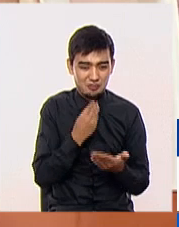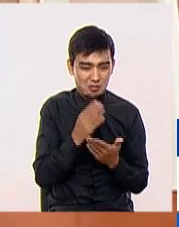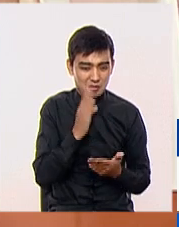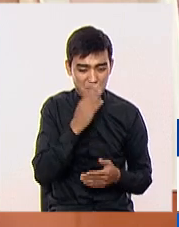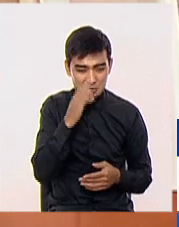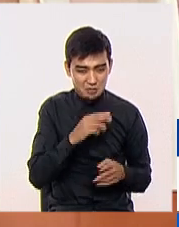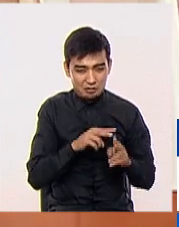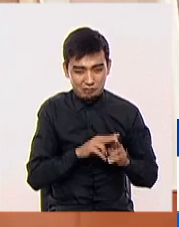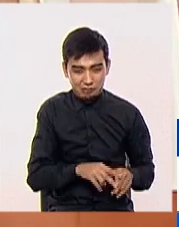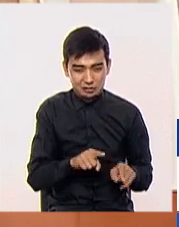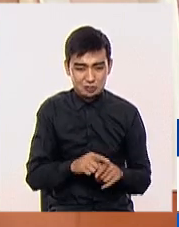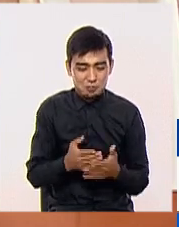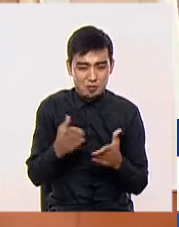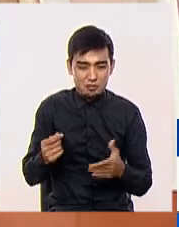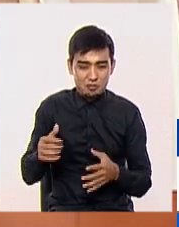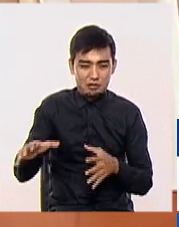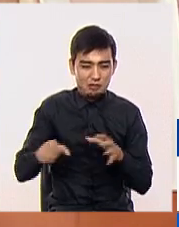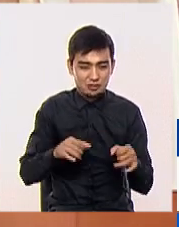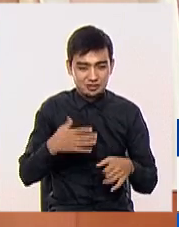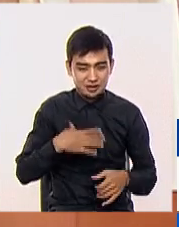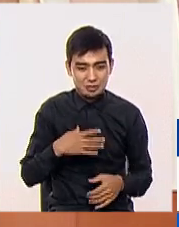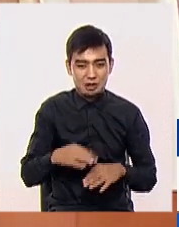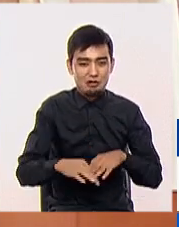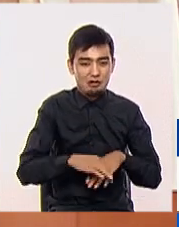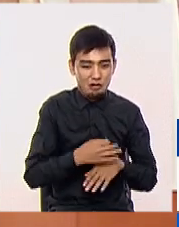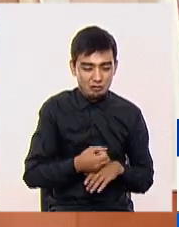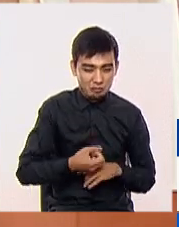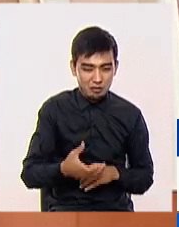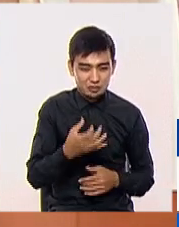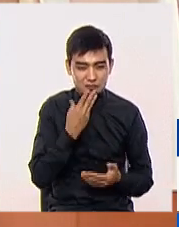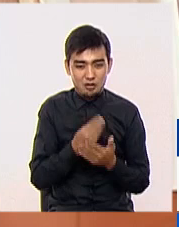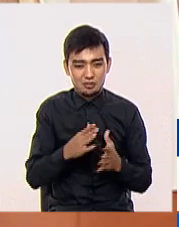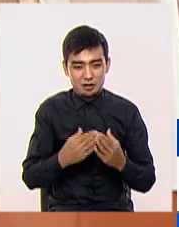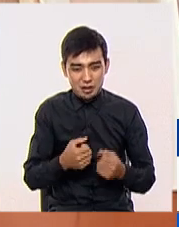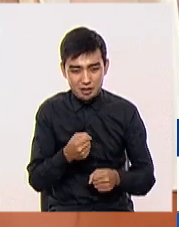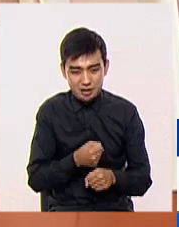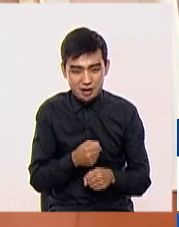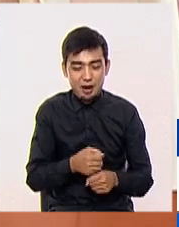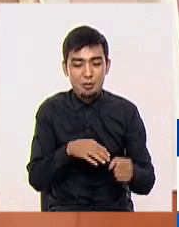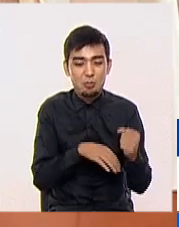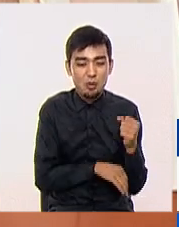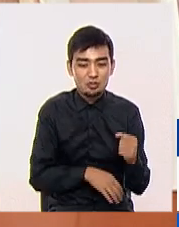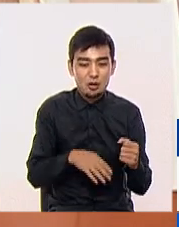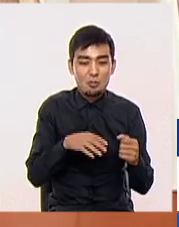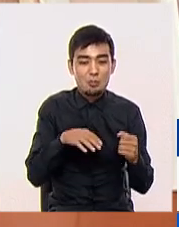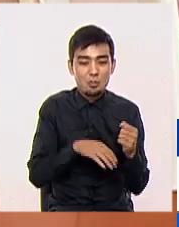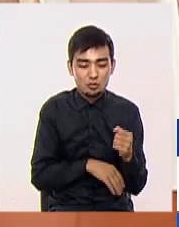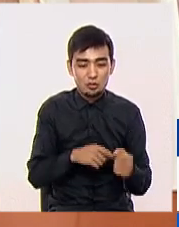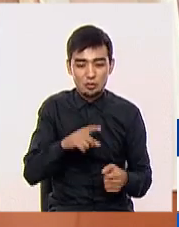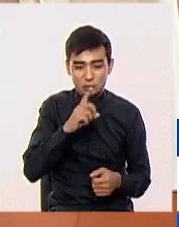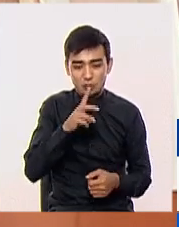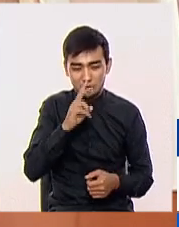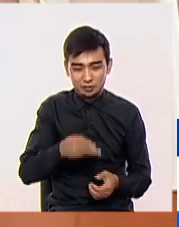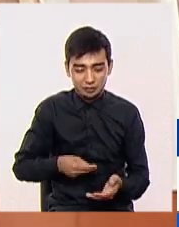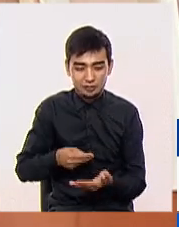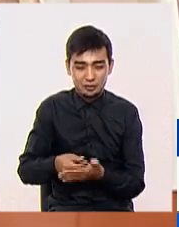и брать большие деньги, жениться, создавать свою семью, а потом после этого годами